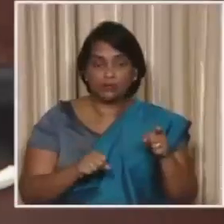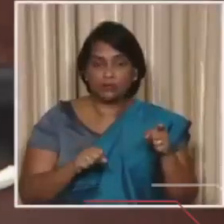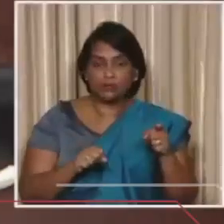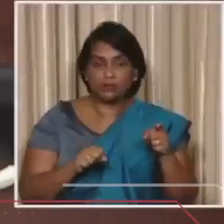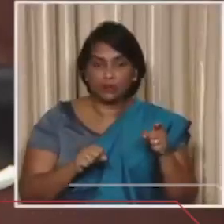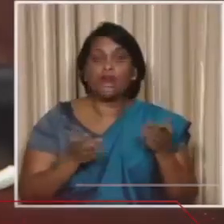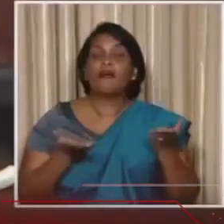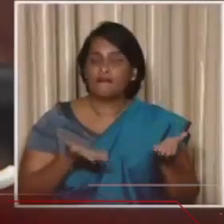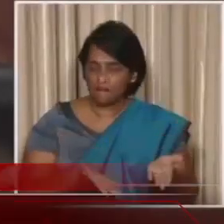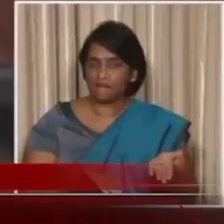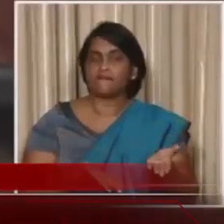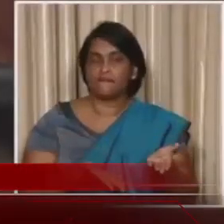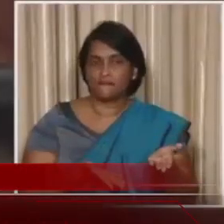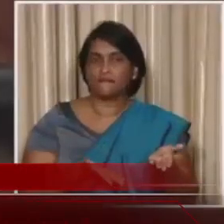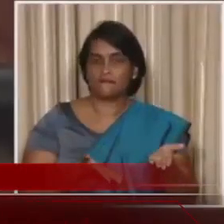තියෙනවා.